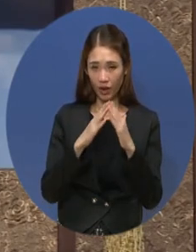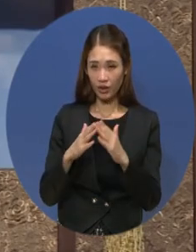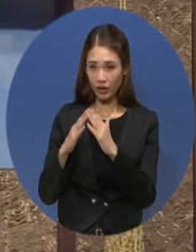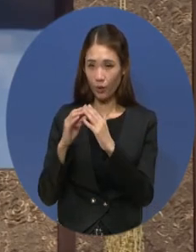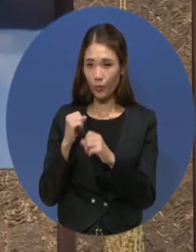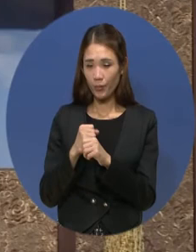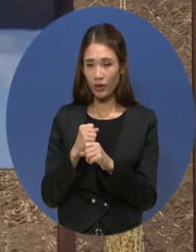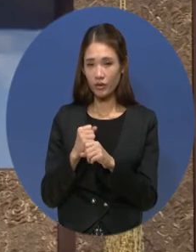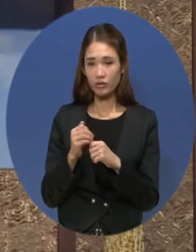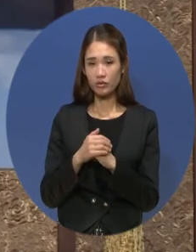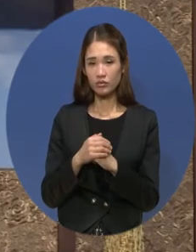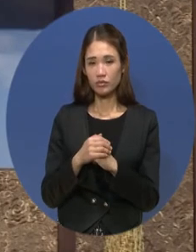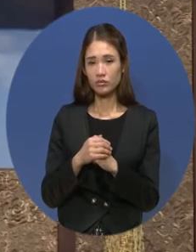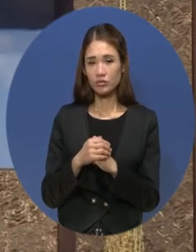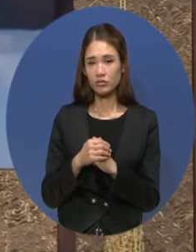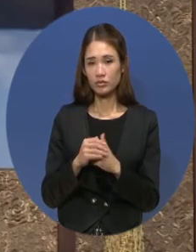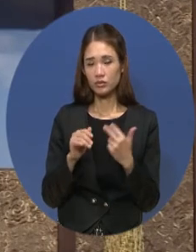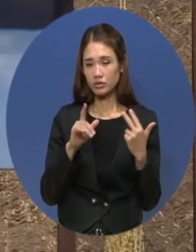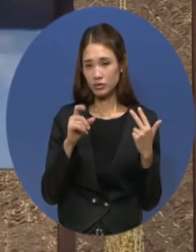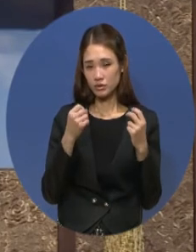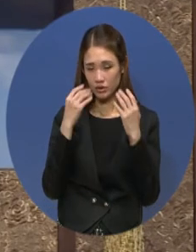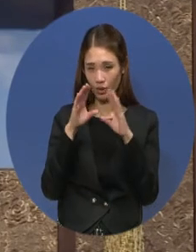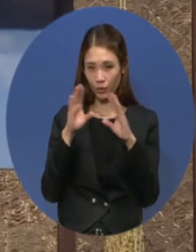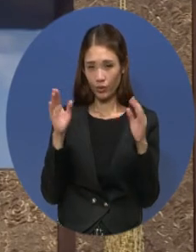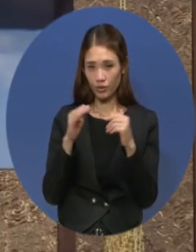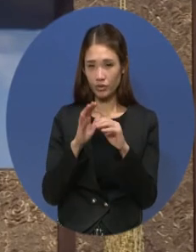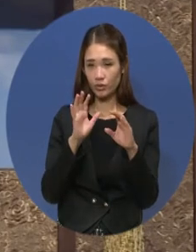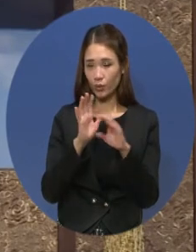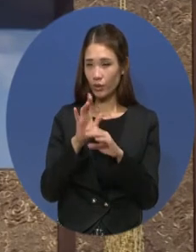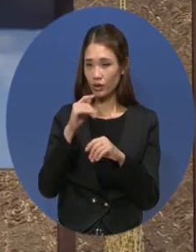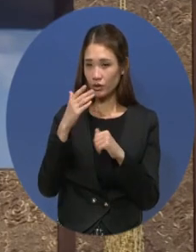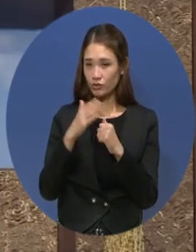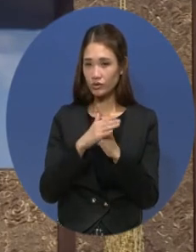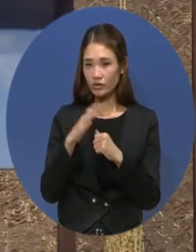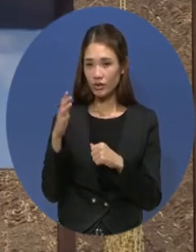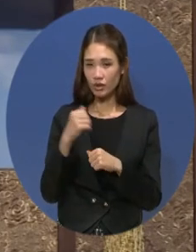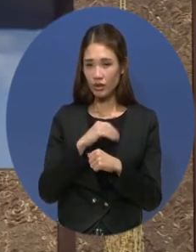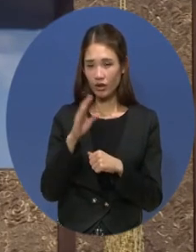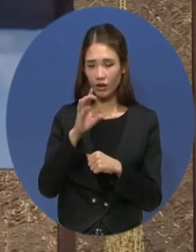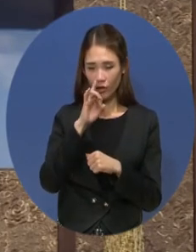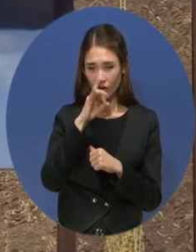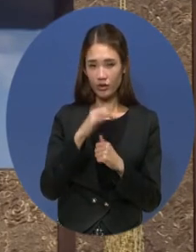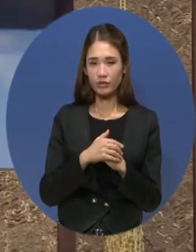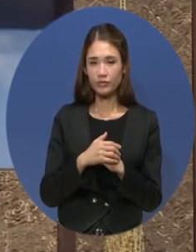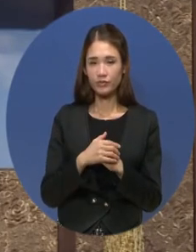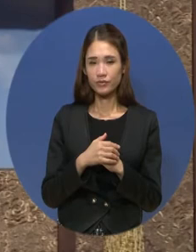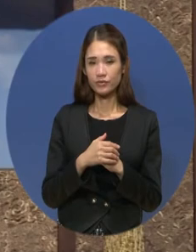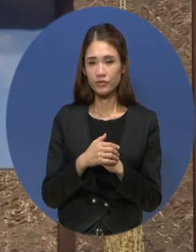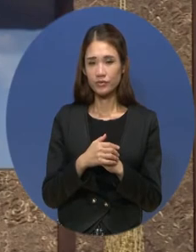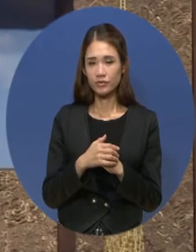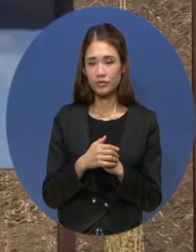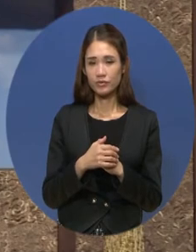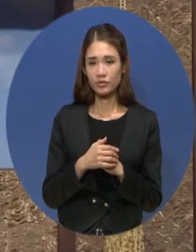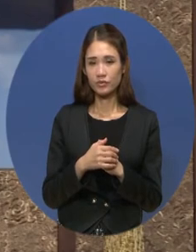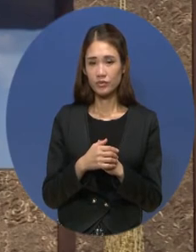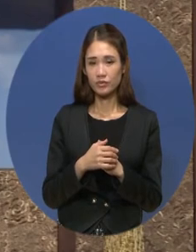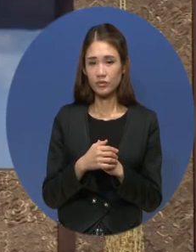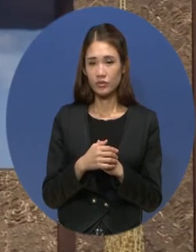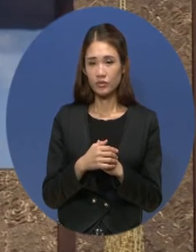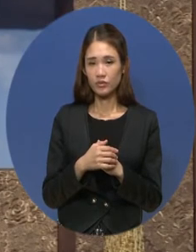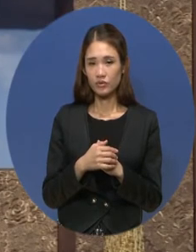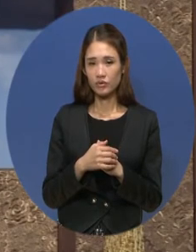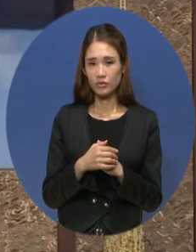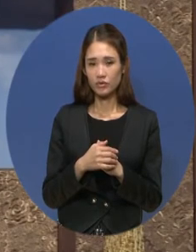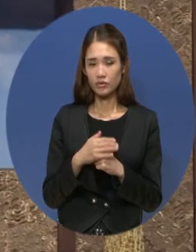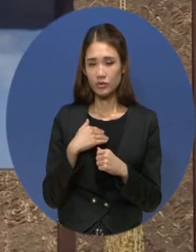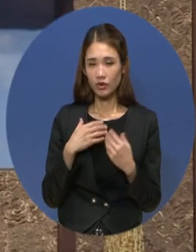있는데 사실 뭐 7월달에 계속 하고 나서 코로나 때문에 역시 안됐죠 그래서 어 저희